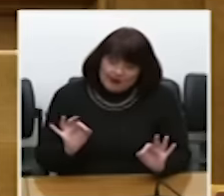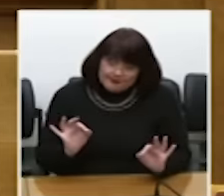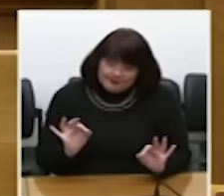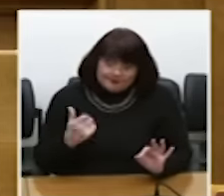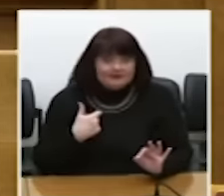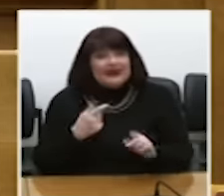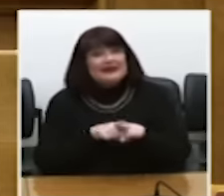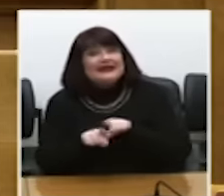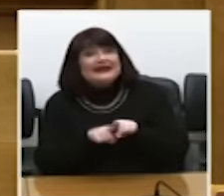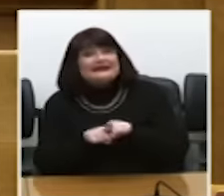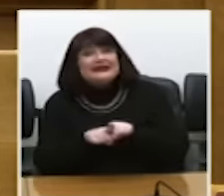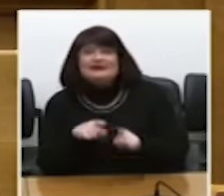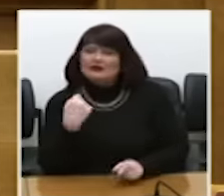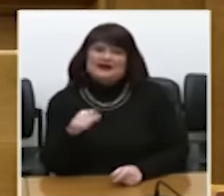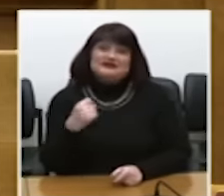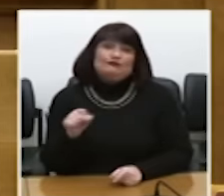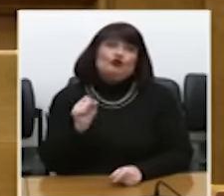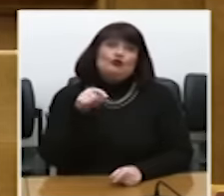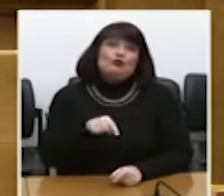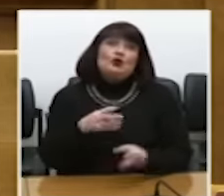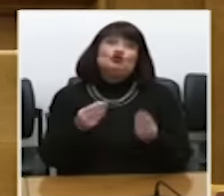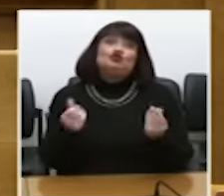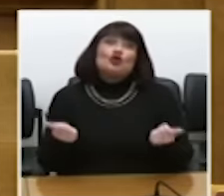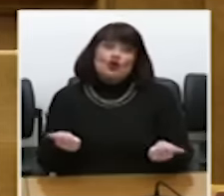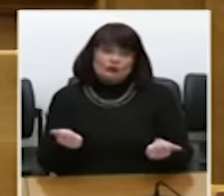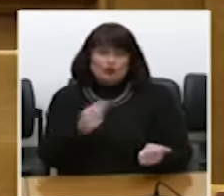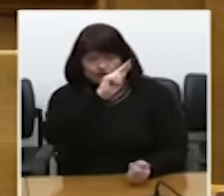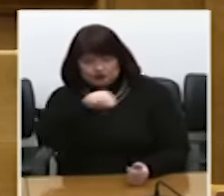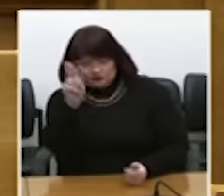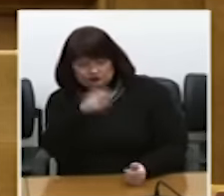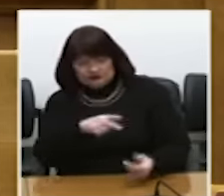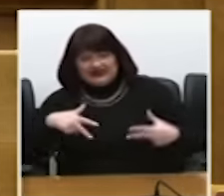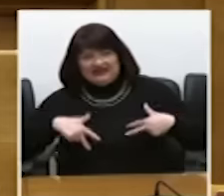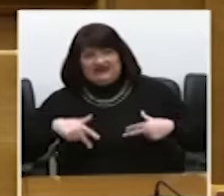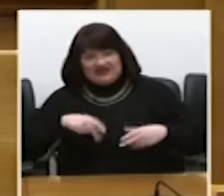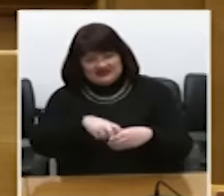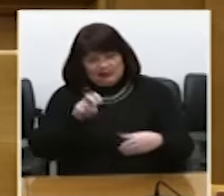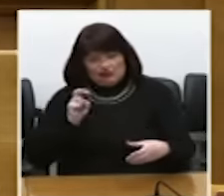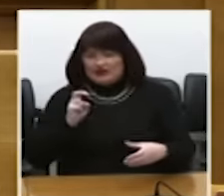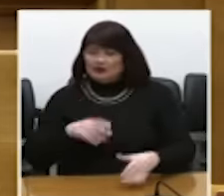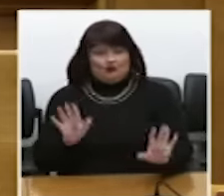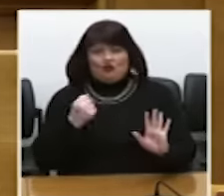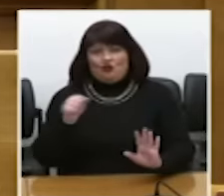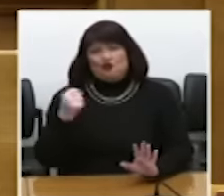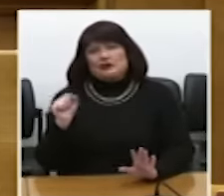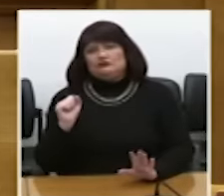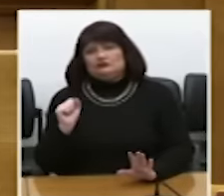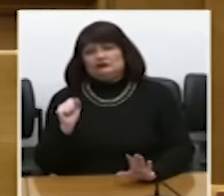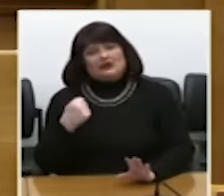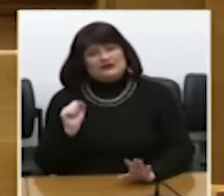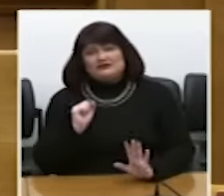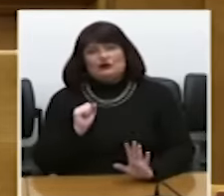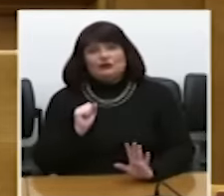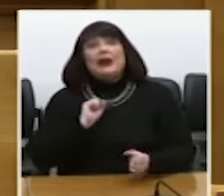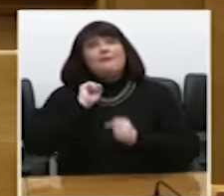δεν συμφωνούμε καθόλου ότι αυτός είναι ο τρόπος με τον οποίο πρέπει να εκφράζεται ο ψηφοφόρος και τον αντιπαλεύουμε